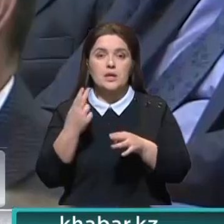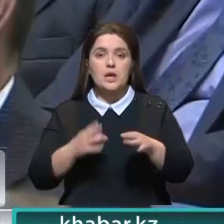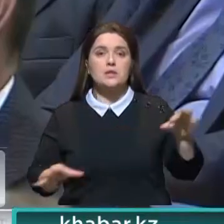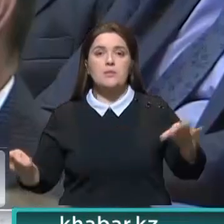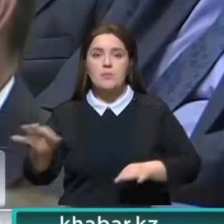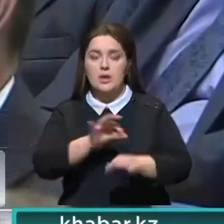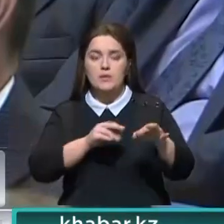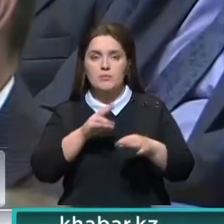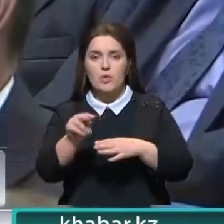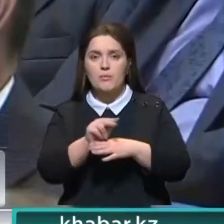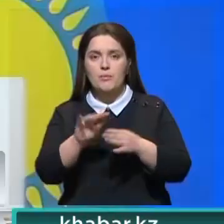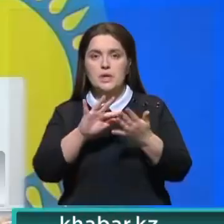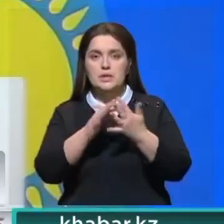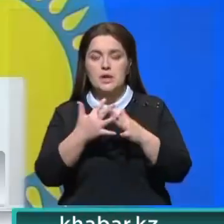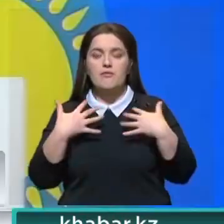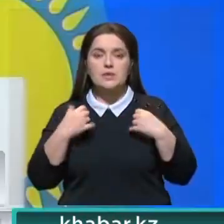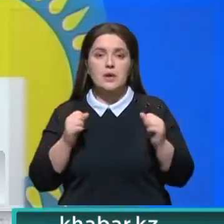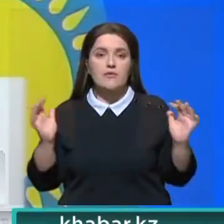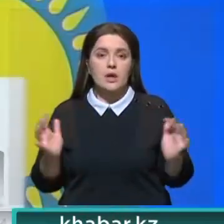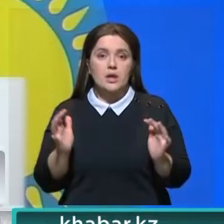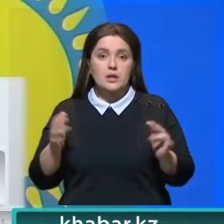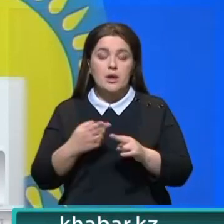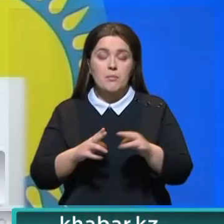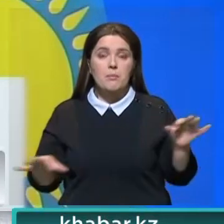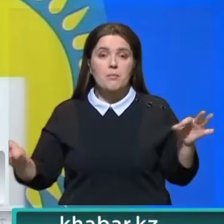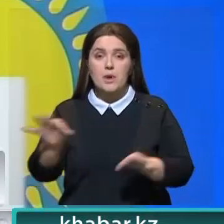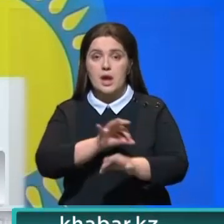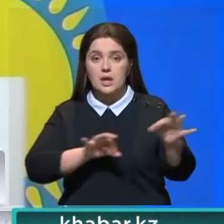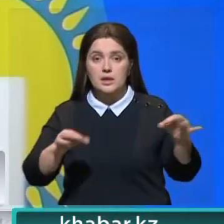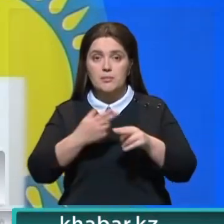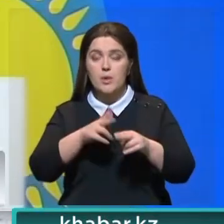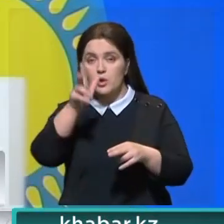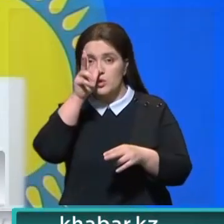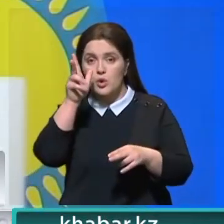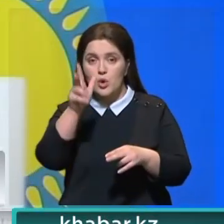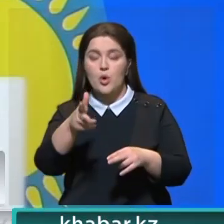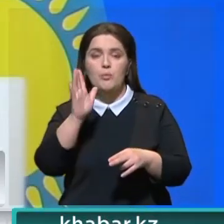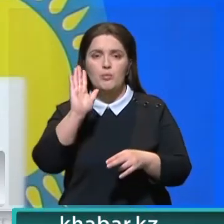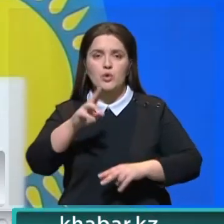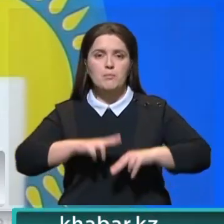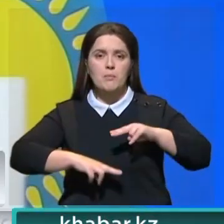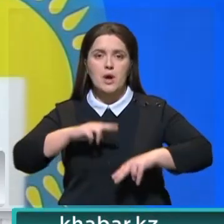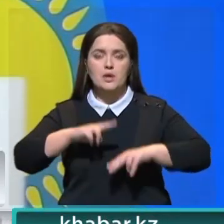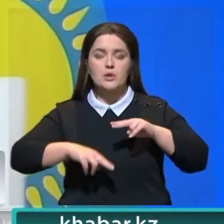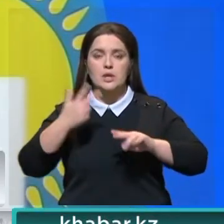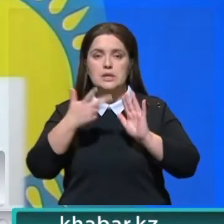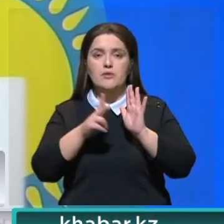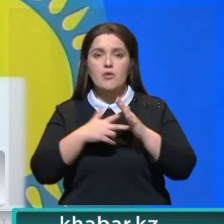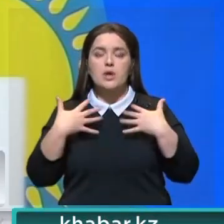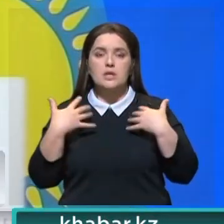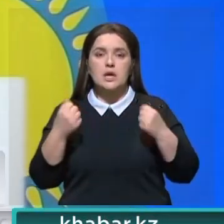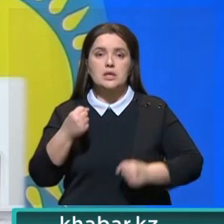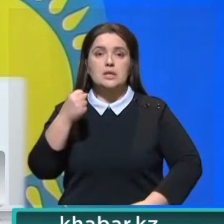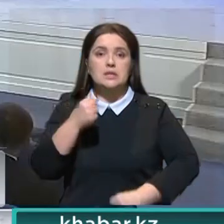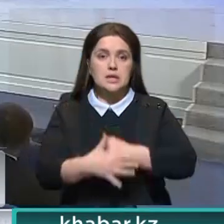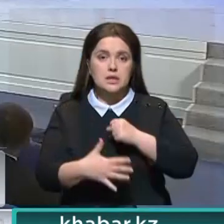по модернизации сельского здравоохранения. В рамках проекта в регионе в течение 3 лет будут построены 38 оздоровительных центров.